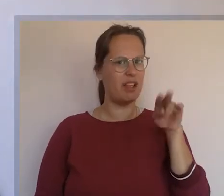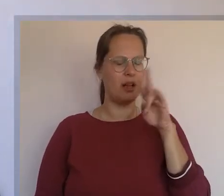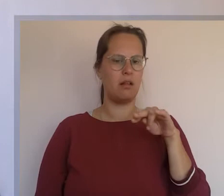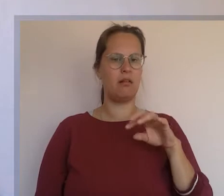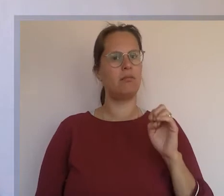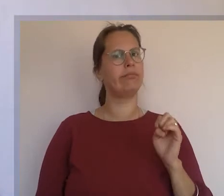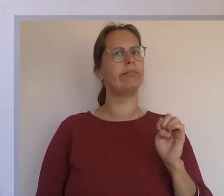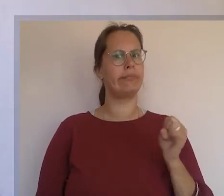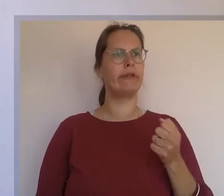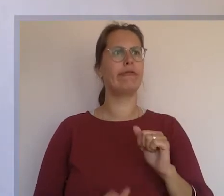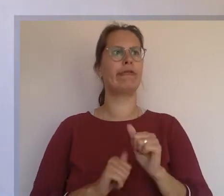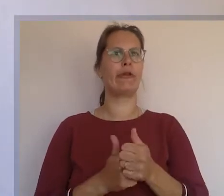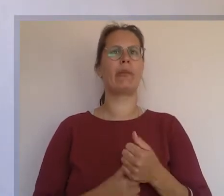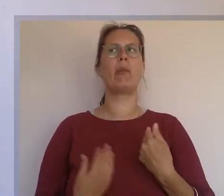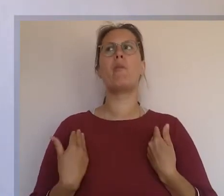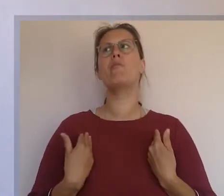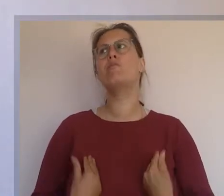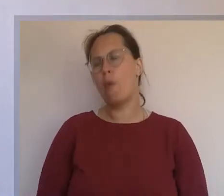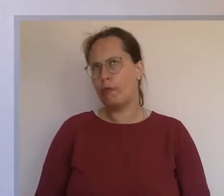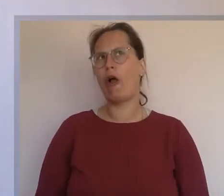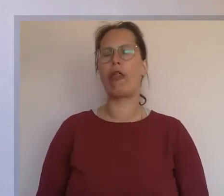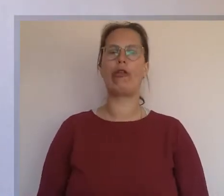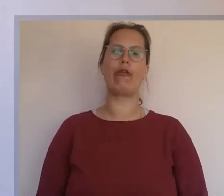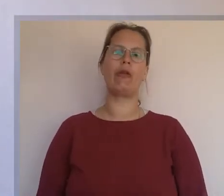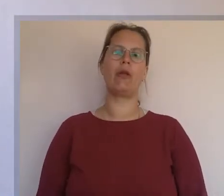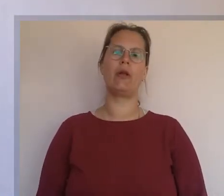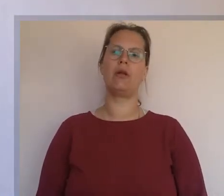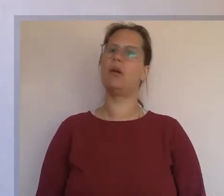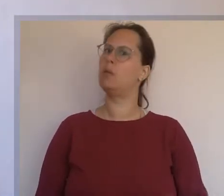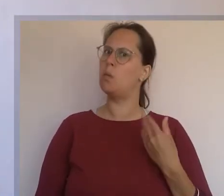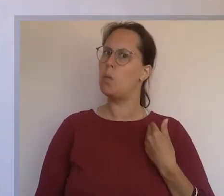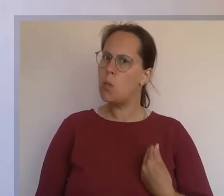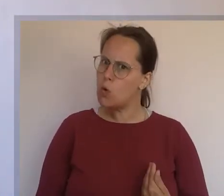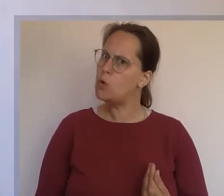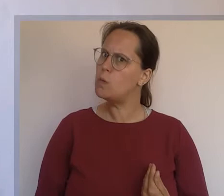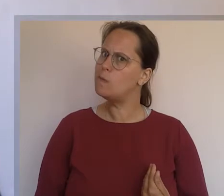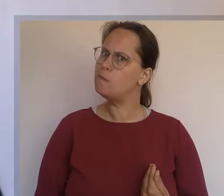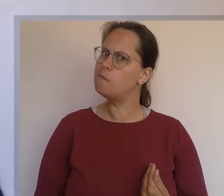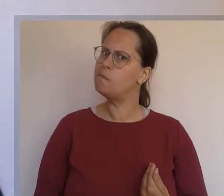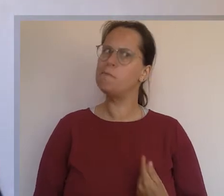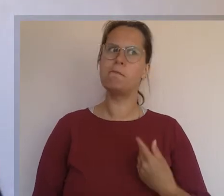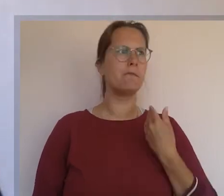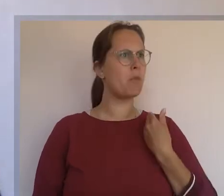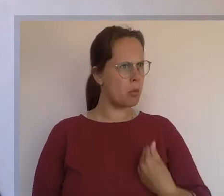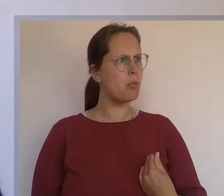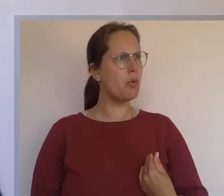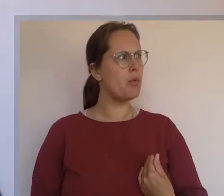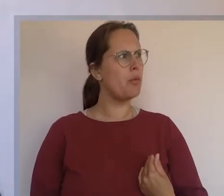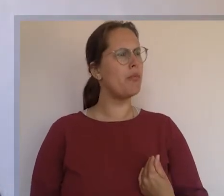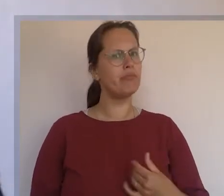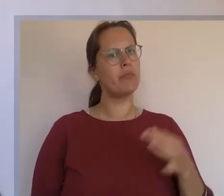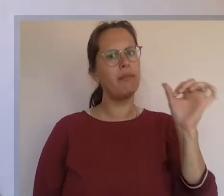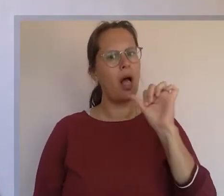Verveling, daar kun je behoorlijk moe van worden. Hé, moe. Moe is ook